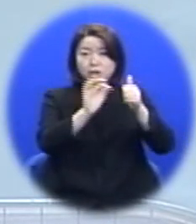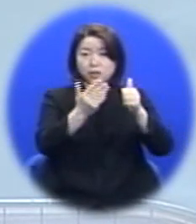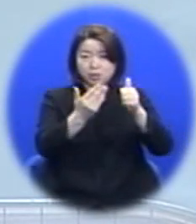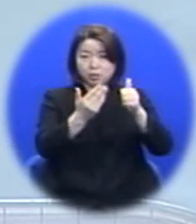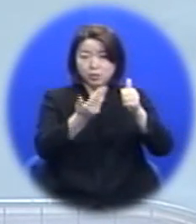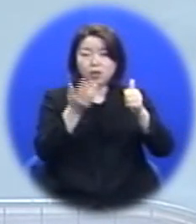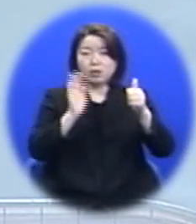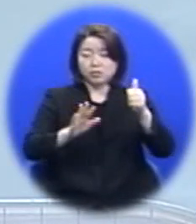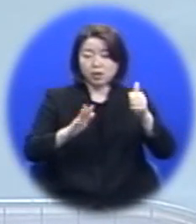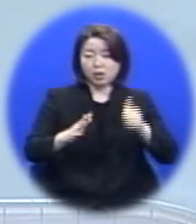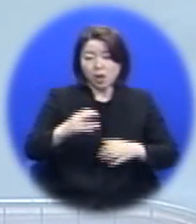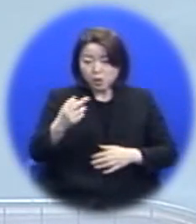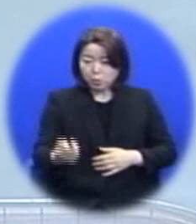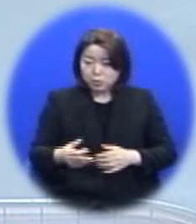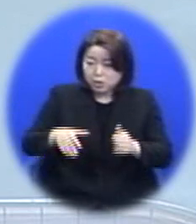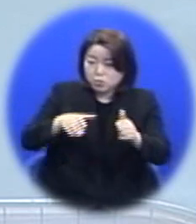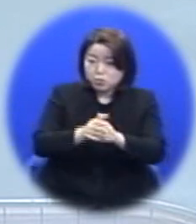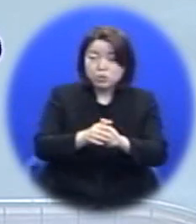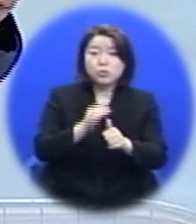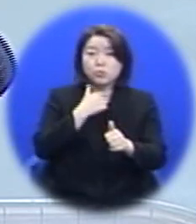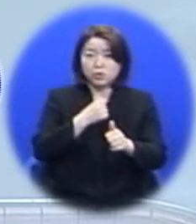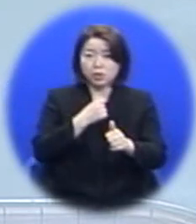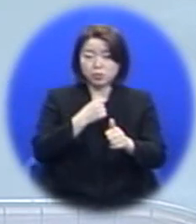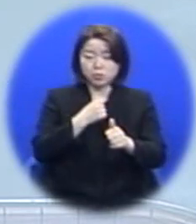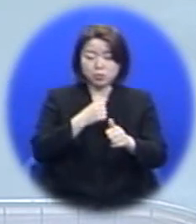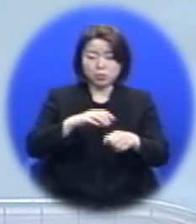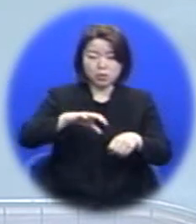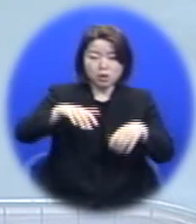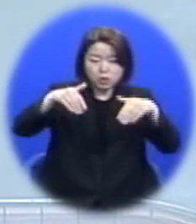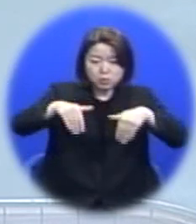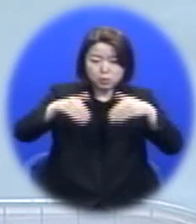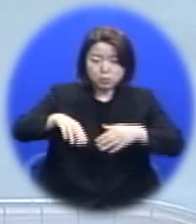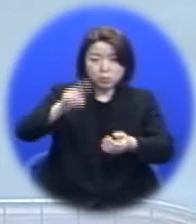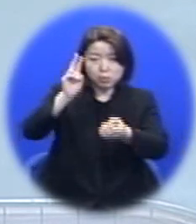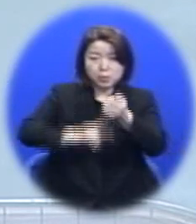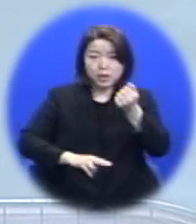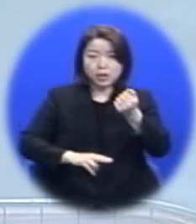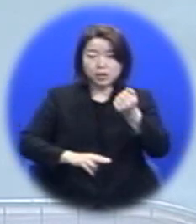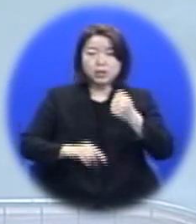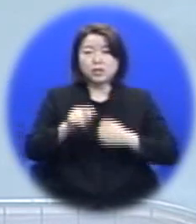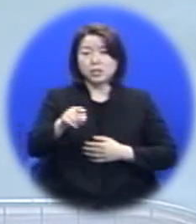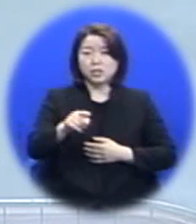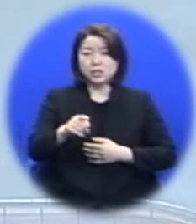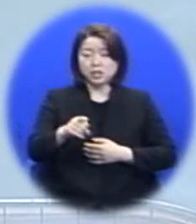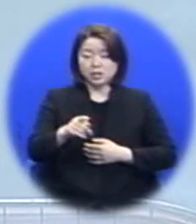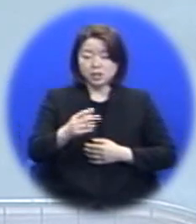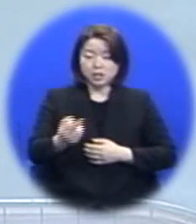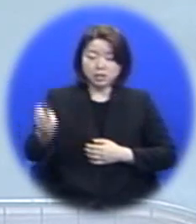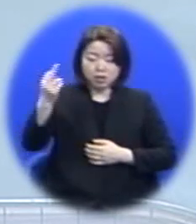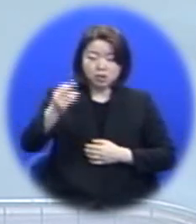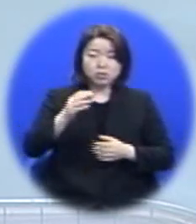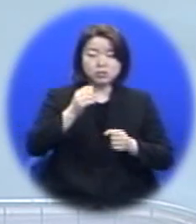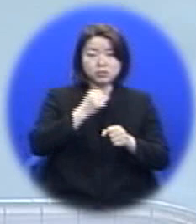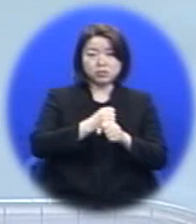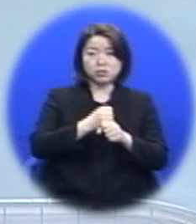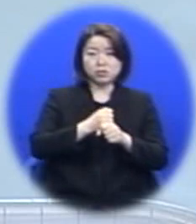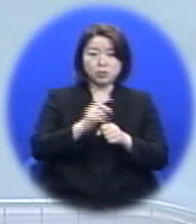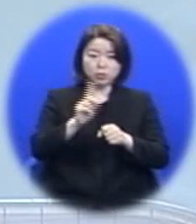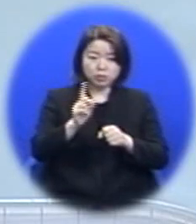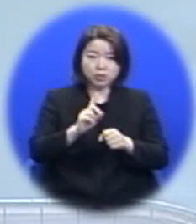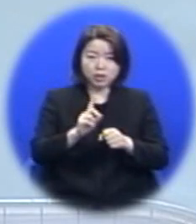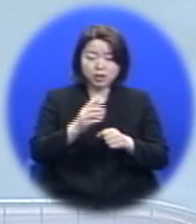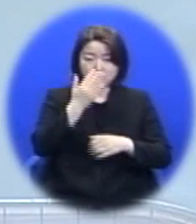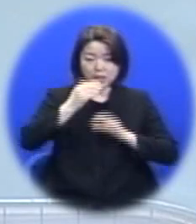동생을 죽이려고 하고 종으로 팔아버리는 이런 사람들이 이스라엘 열두 지파의 조상이 되냐